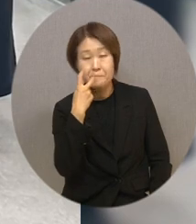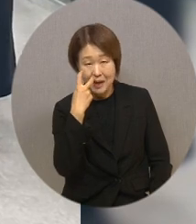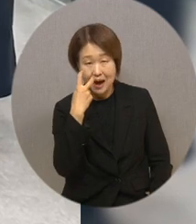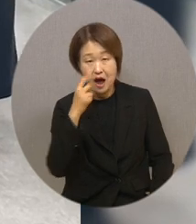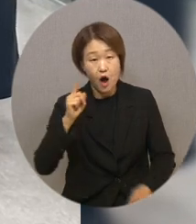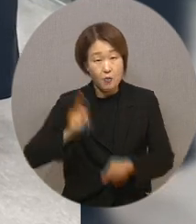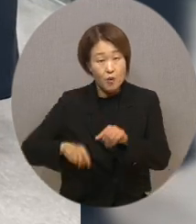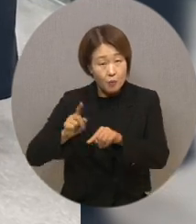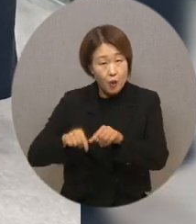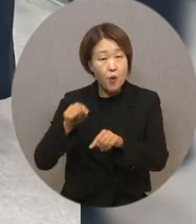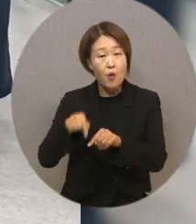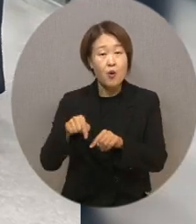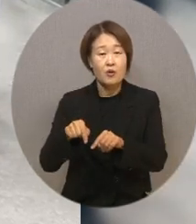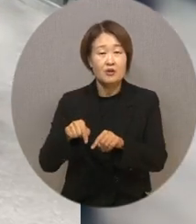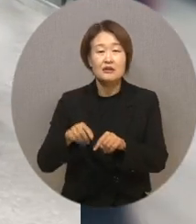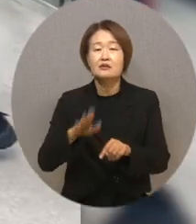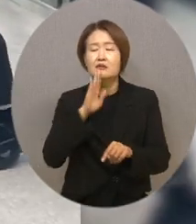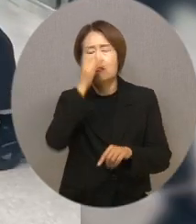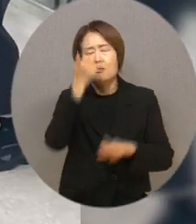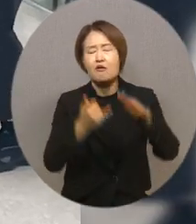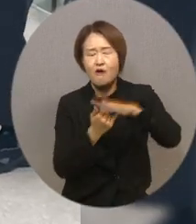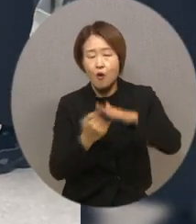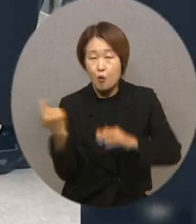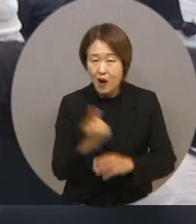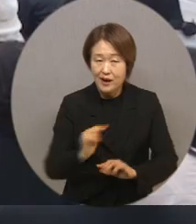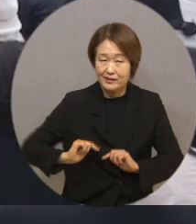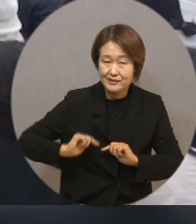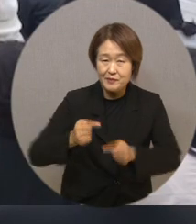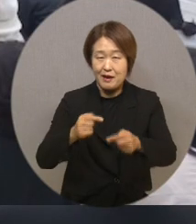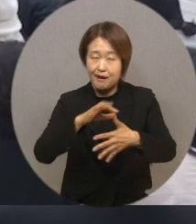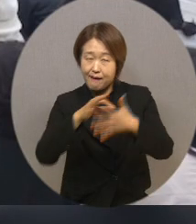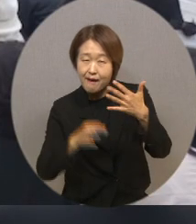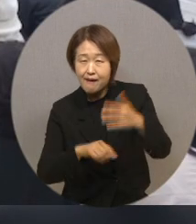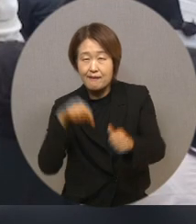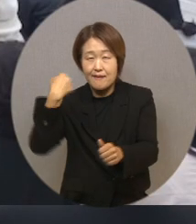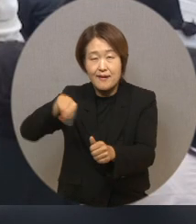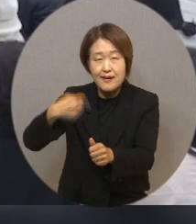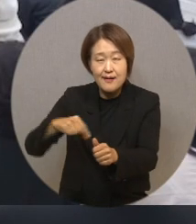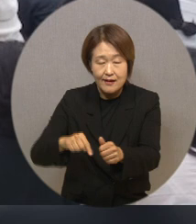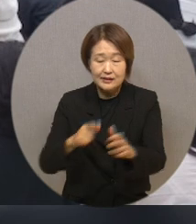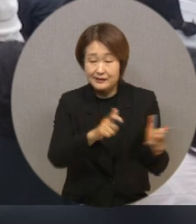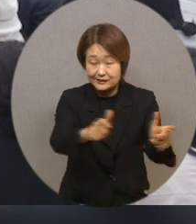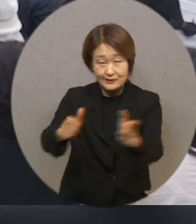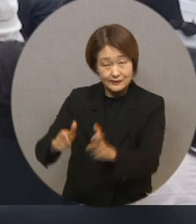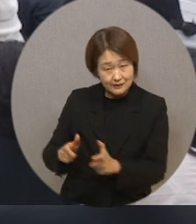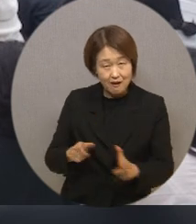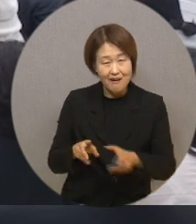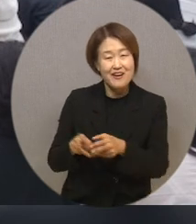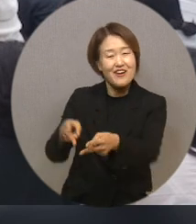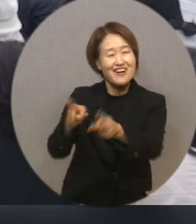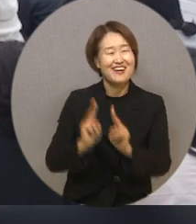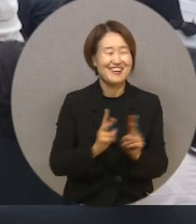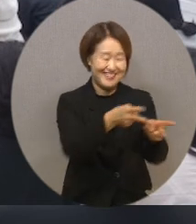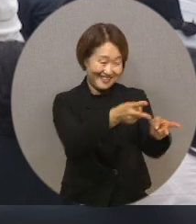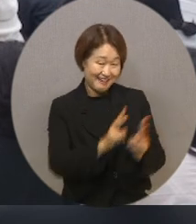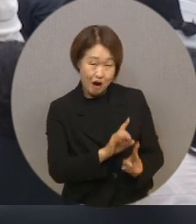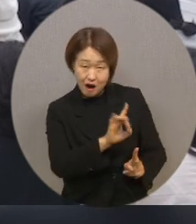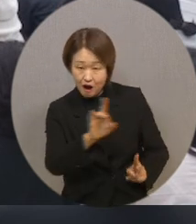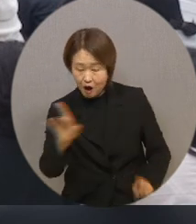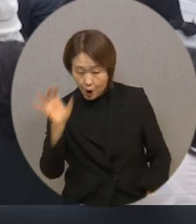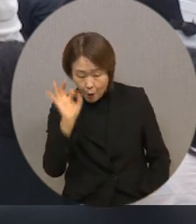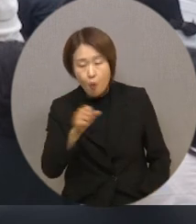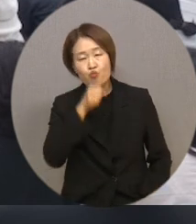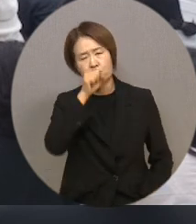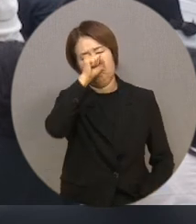목포시 청소년문화센터는 청소년 이용과 참여, 체계적 프로그램, 지역 네트워크 연계 부분 등에서 골고루 좋은